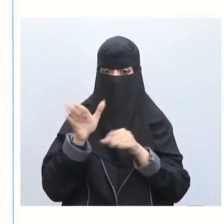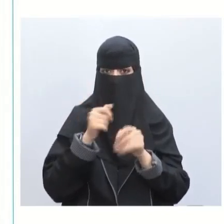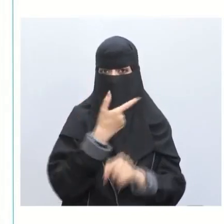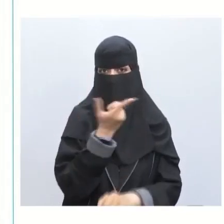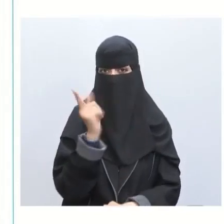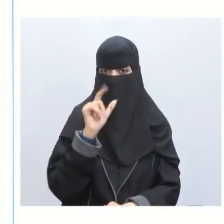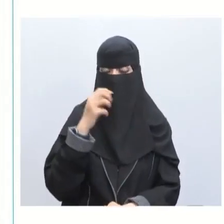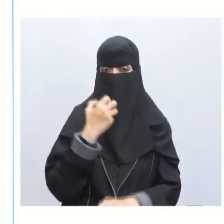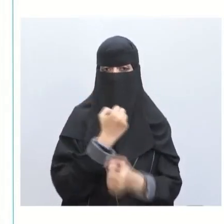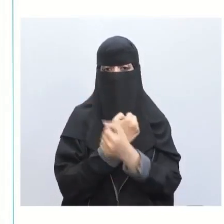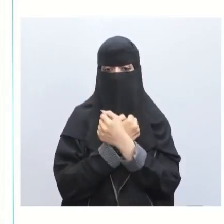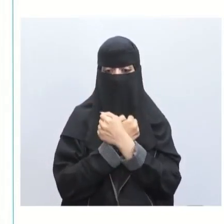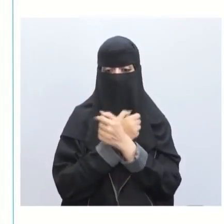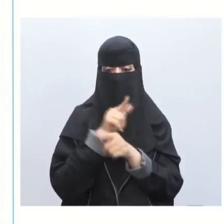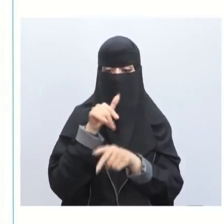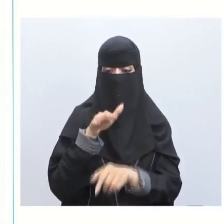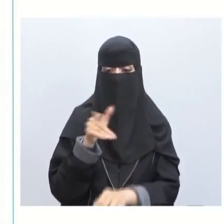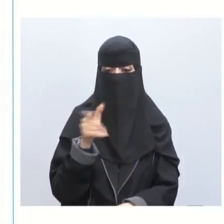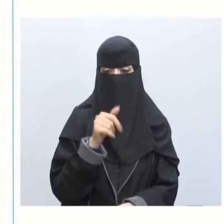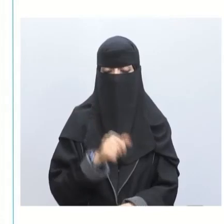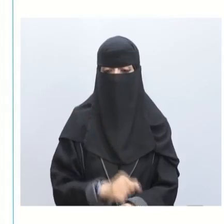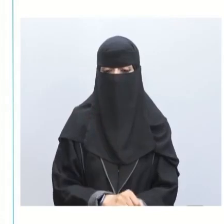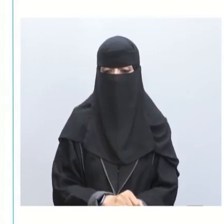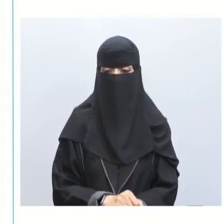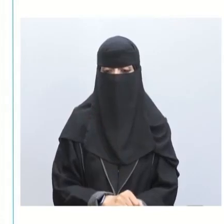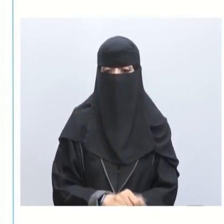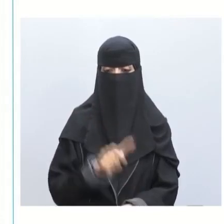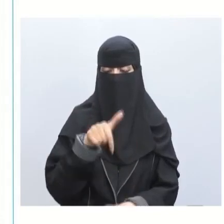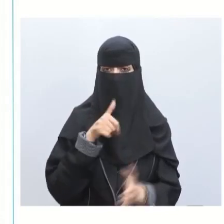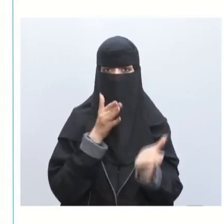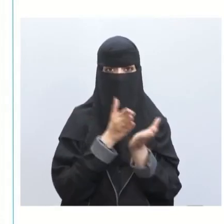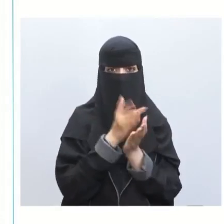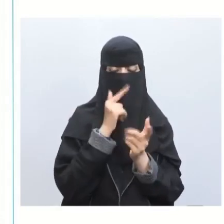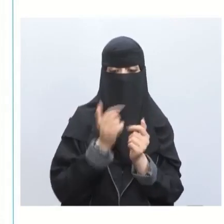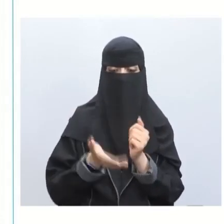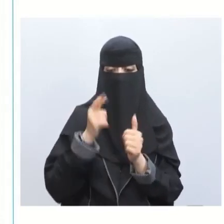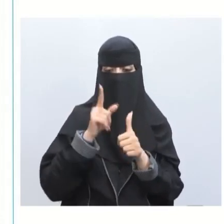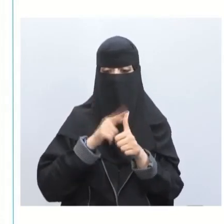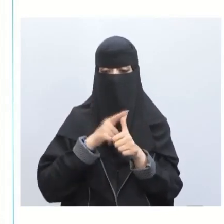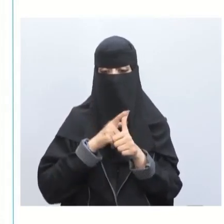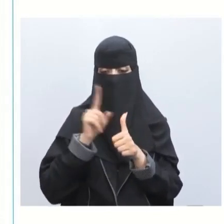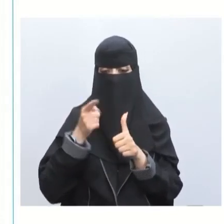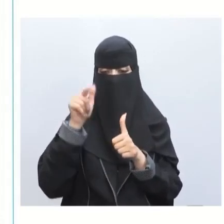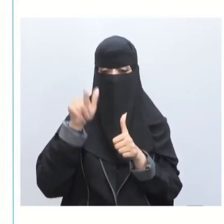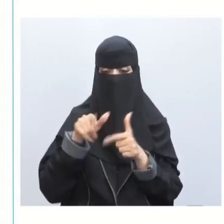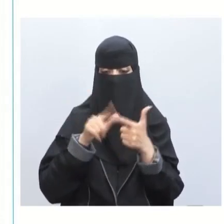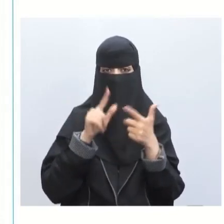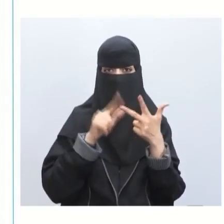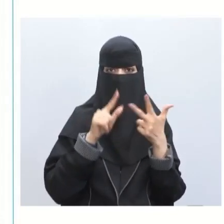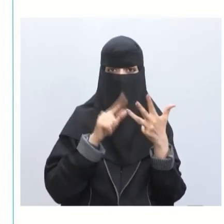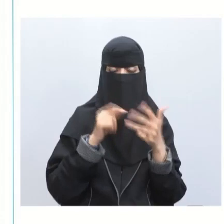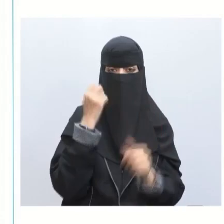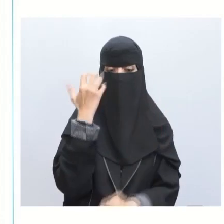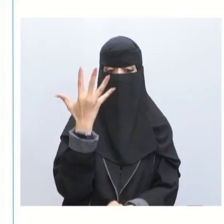كلنا امن وطريقه رفع لدينا واحد ا